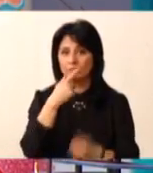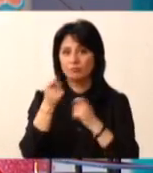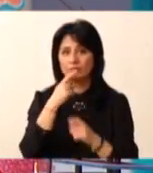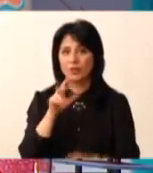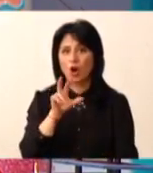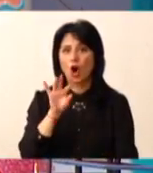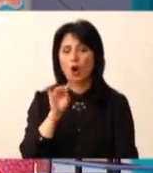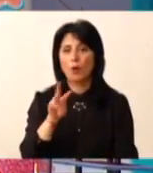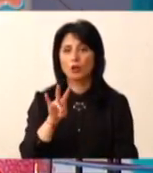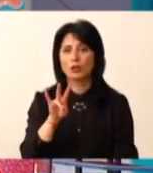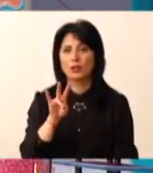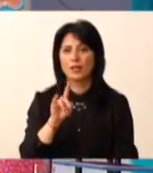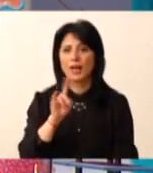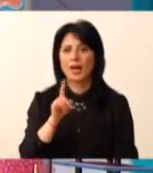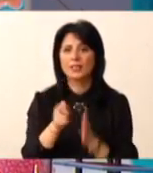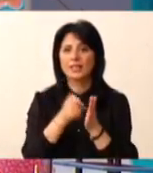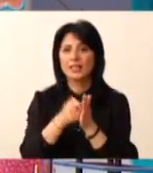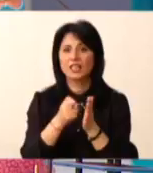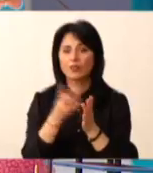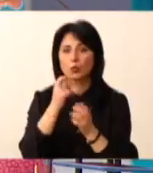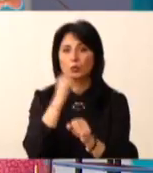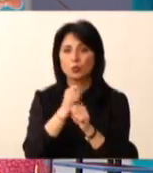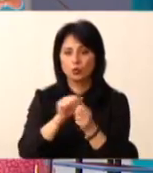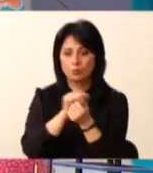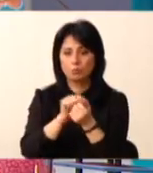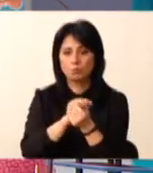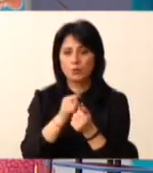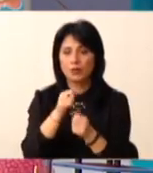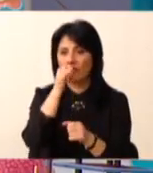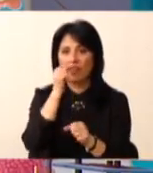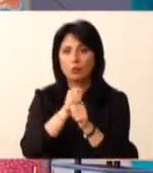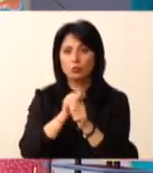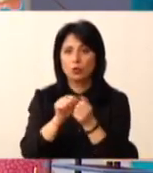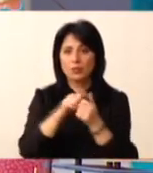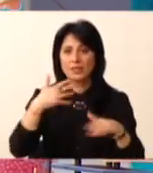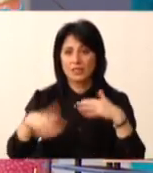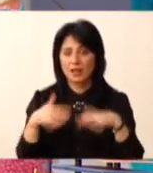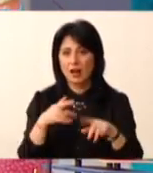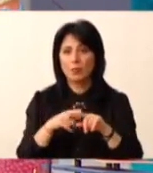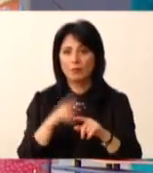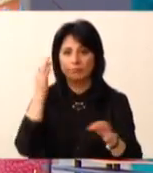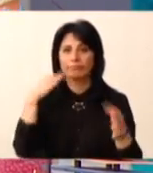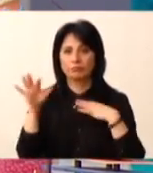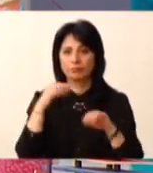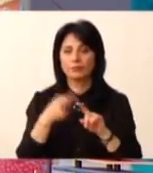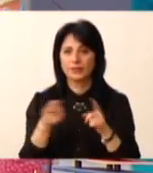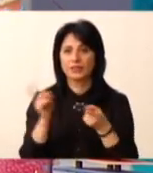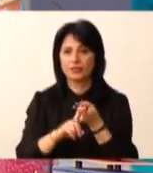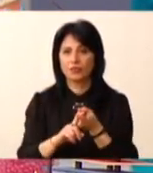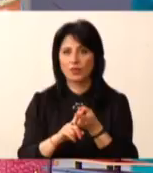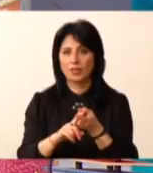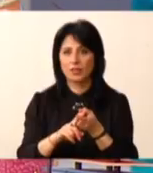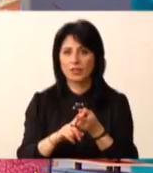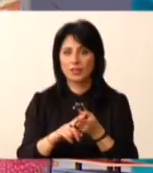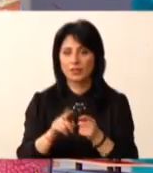თერაპია, ანუ ის, რასაც ფარისებრი ჯირკვალი უნდა გამოიმუშავებდეს, მაგრამ ვერ გამოიმუშავებს საკმარისი რაოდენობით და